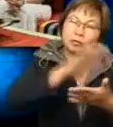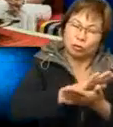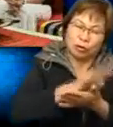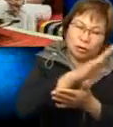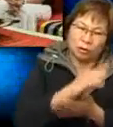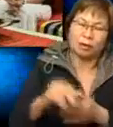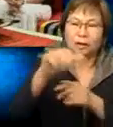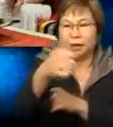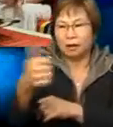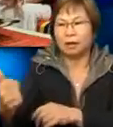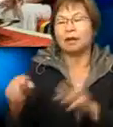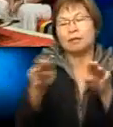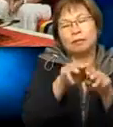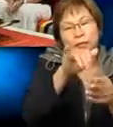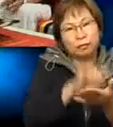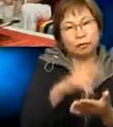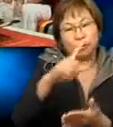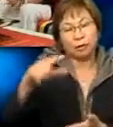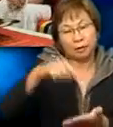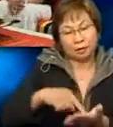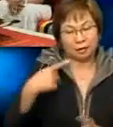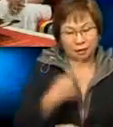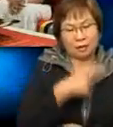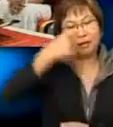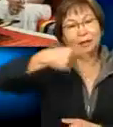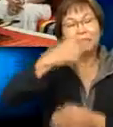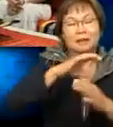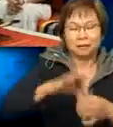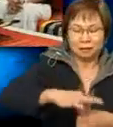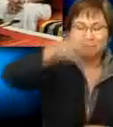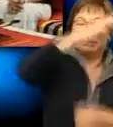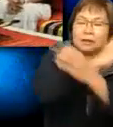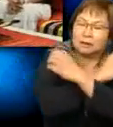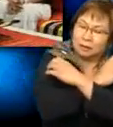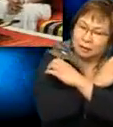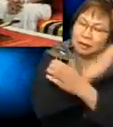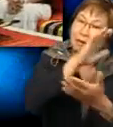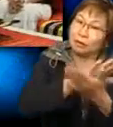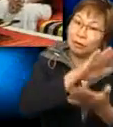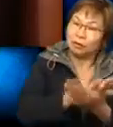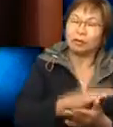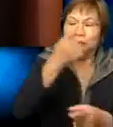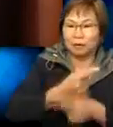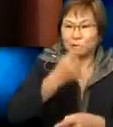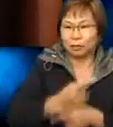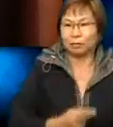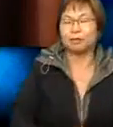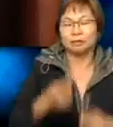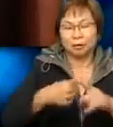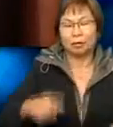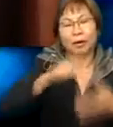sekolah. Dan sebagainya. Macam itulah. Inilah yang dikatakan semangat cinta akan sekolah. Betul tak, Iman? Betul tu, Kak